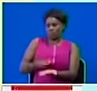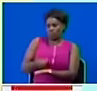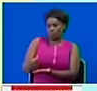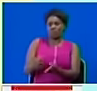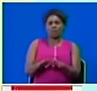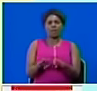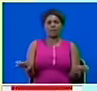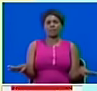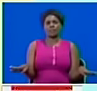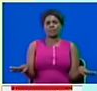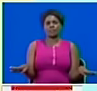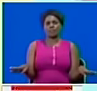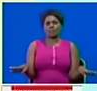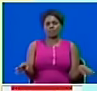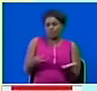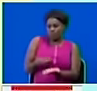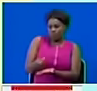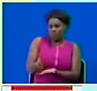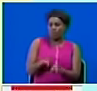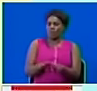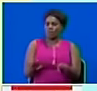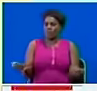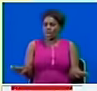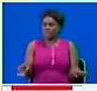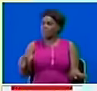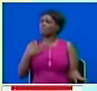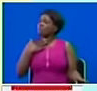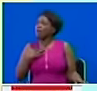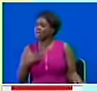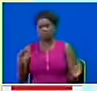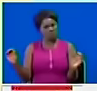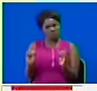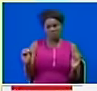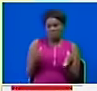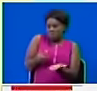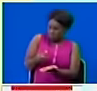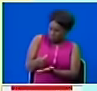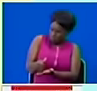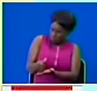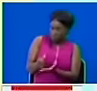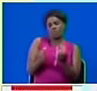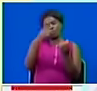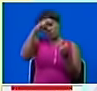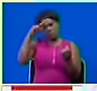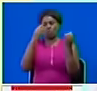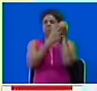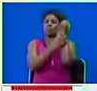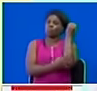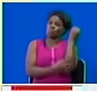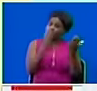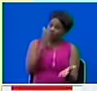yao. Unauza mashamba kwa sababu sio kupenda kwako, unauza kwa sababu ya ufukara.